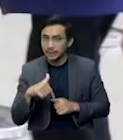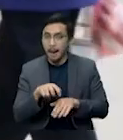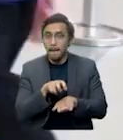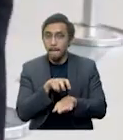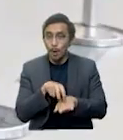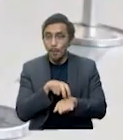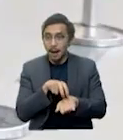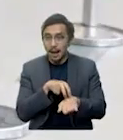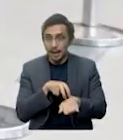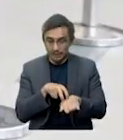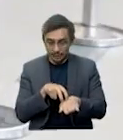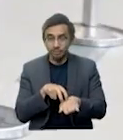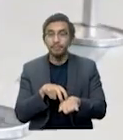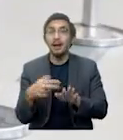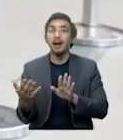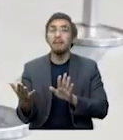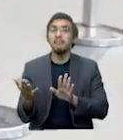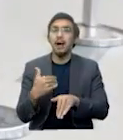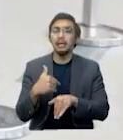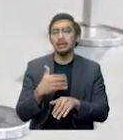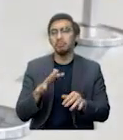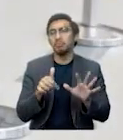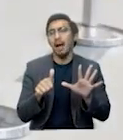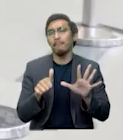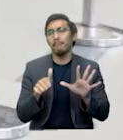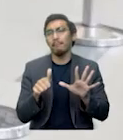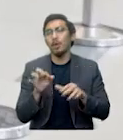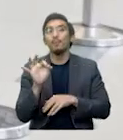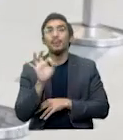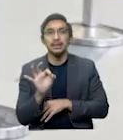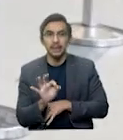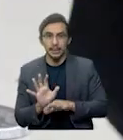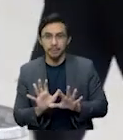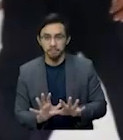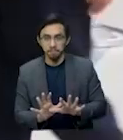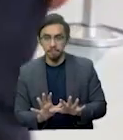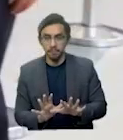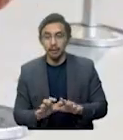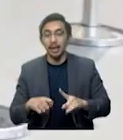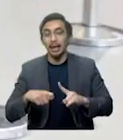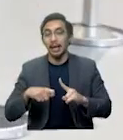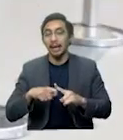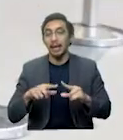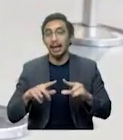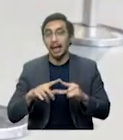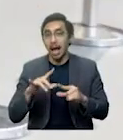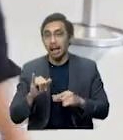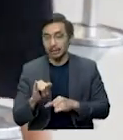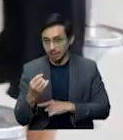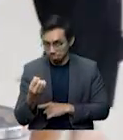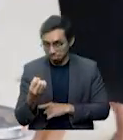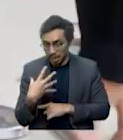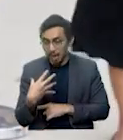masih terjadi sekitar 60% saja. Karena seperti yang kita ketahui bahwa PT KAI Daop 1 Jakarta memang sudah menyediakan tiket dari